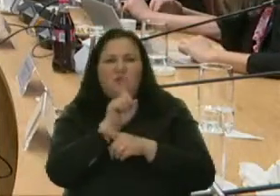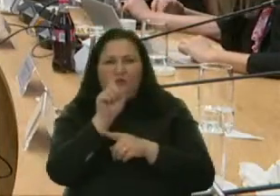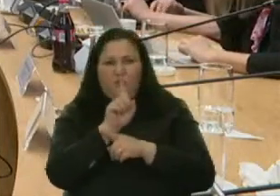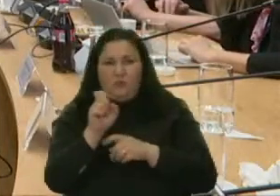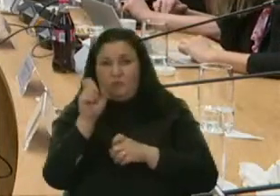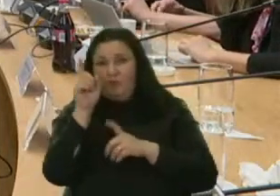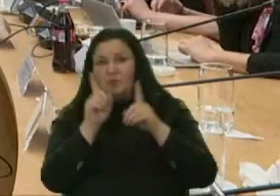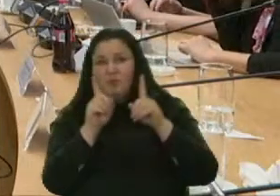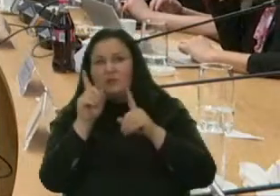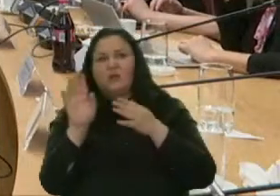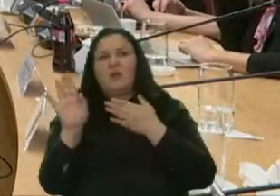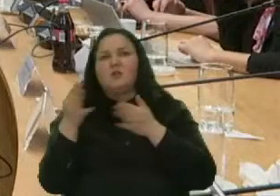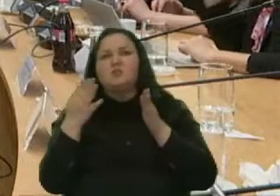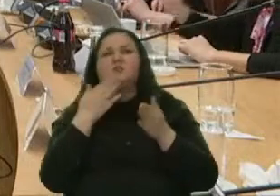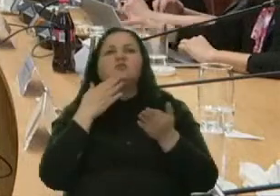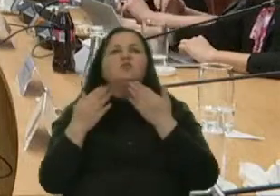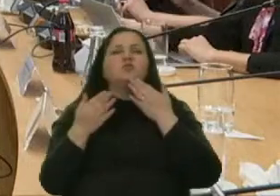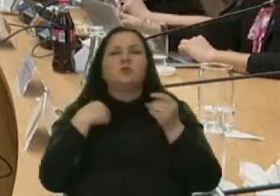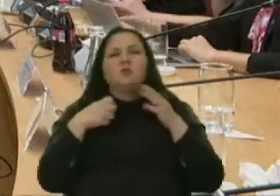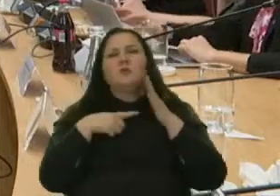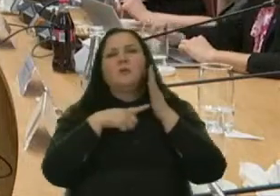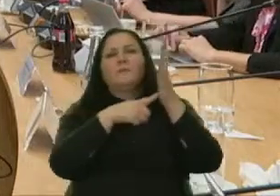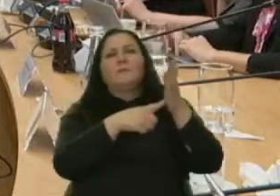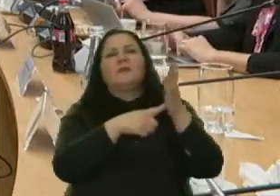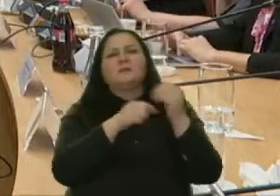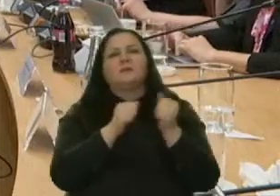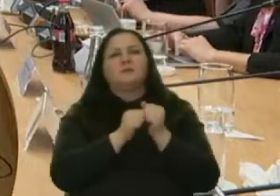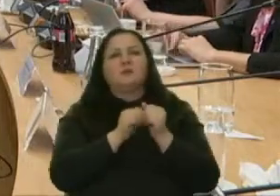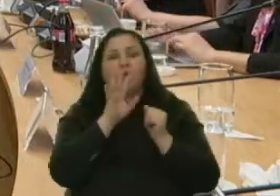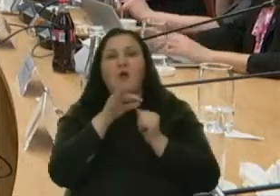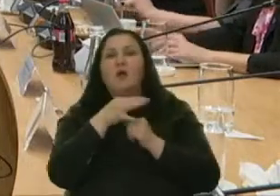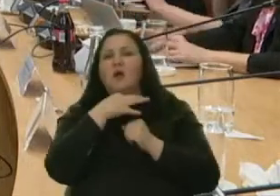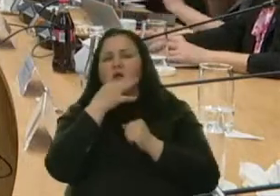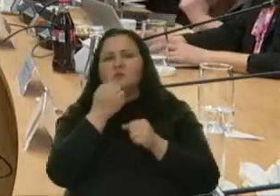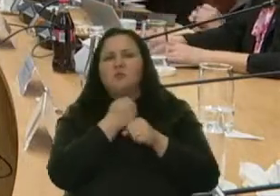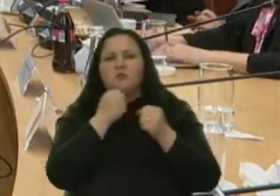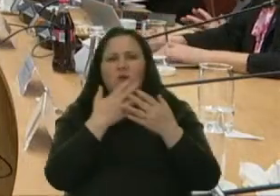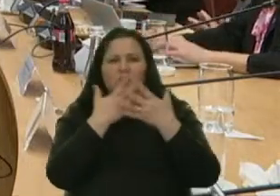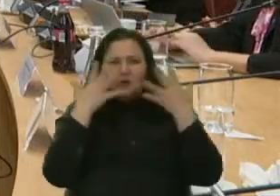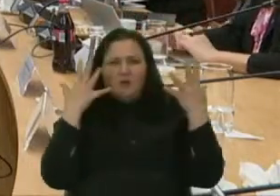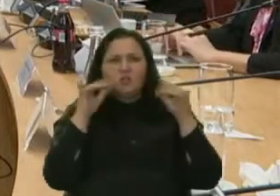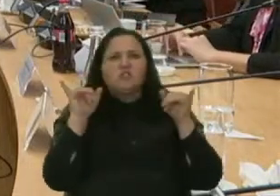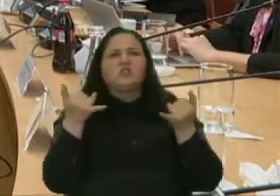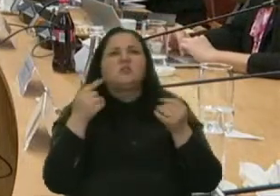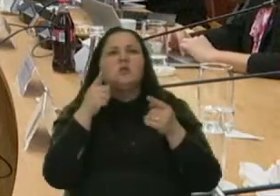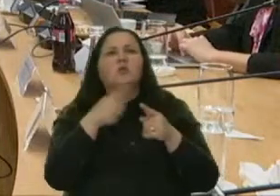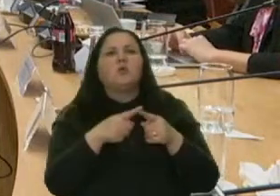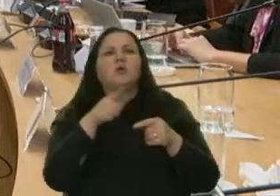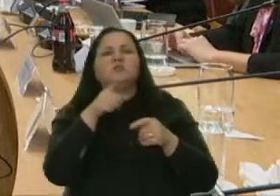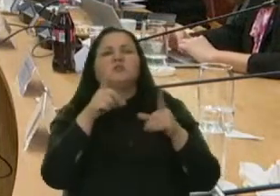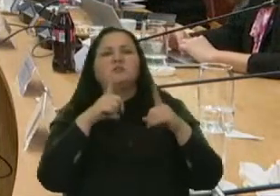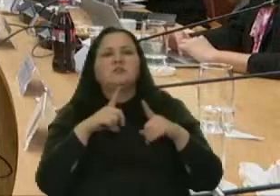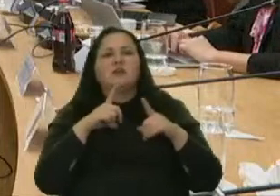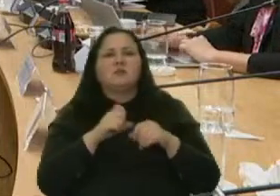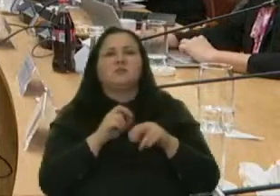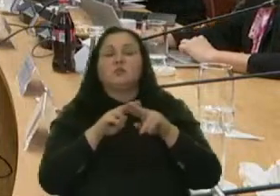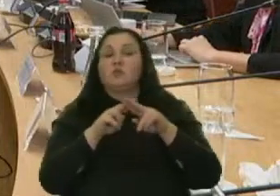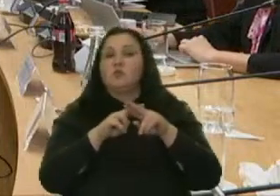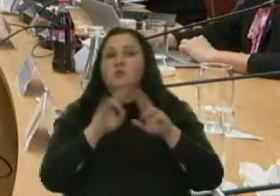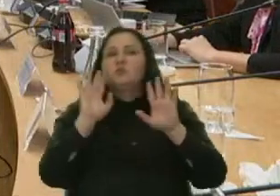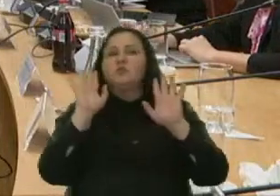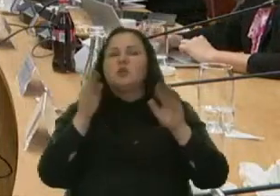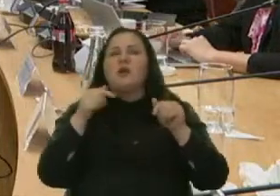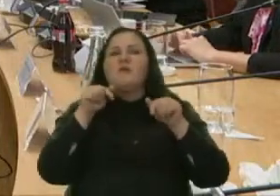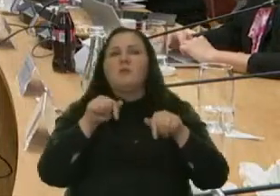dacă la începutul ședinței când a prezentat domnul primar a specificat foarte clar și ce se întâmplă cu aceste stații și cum și că